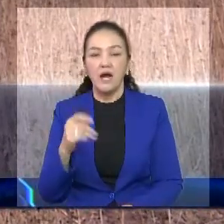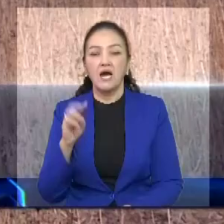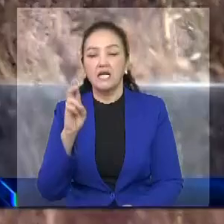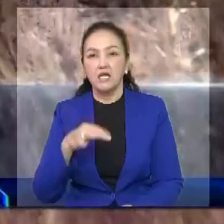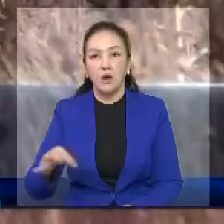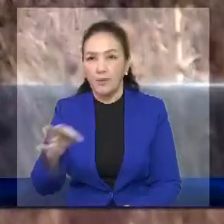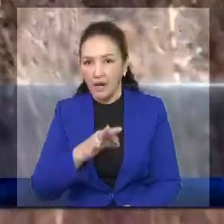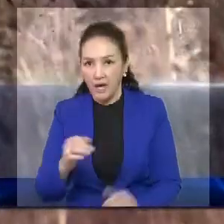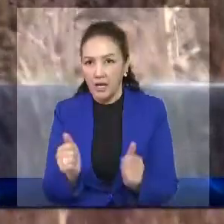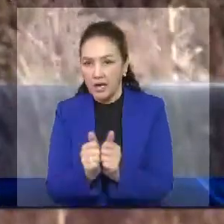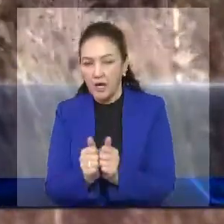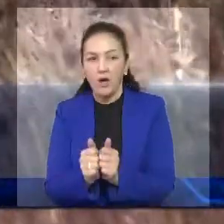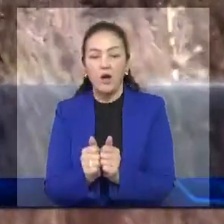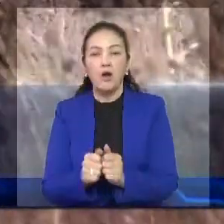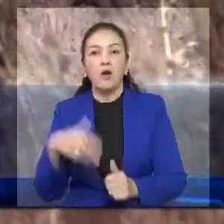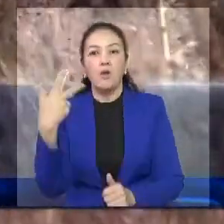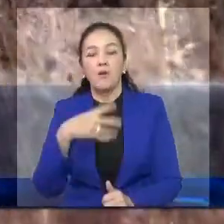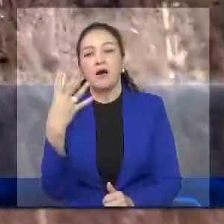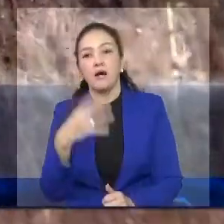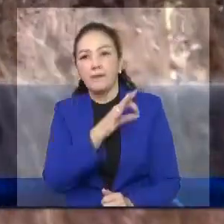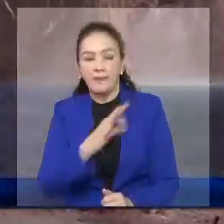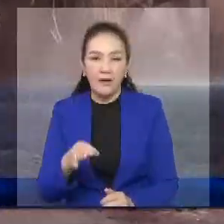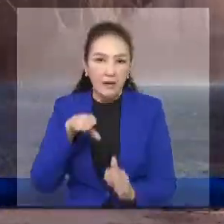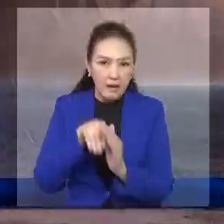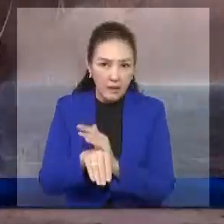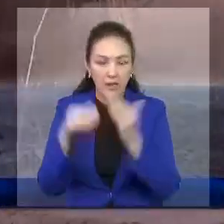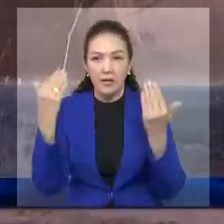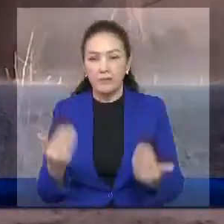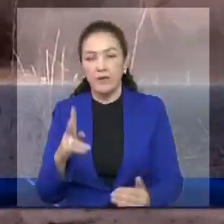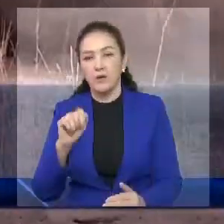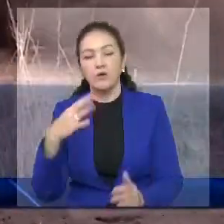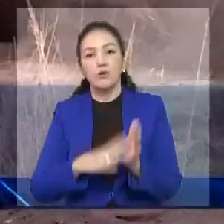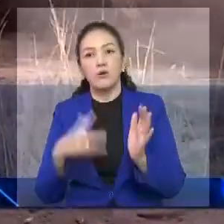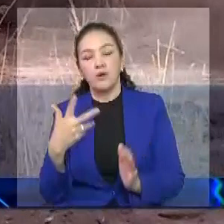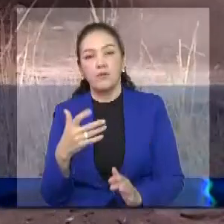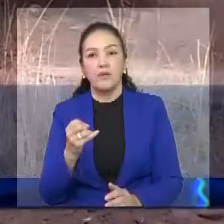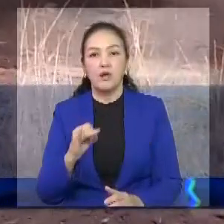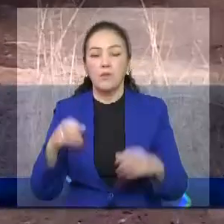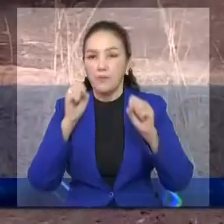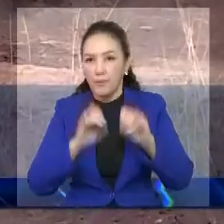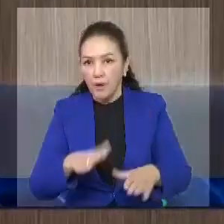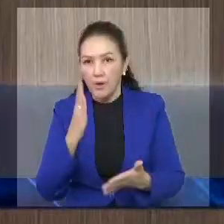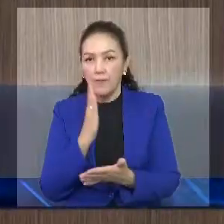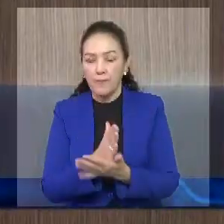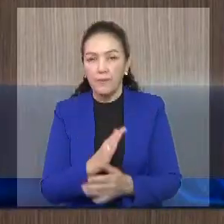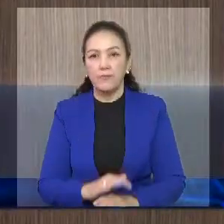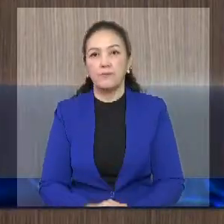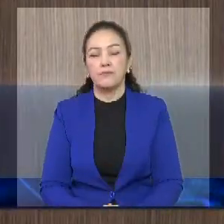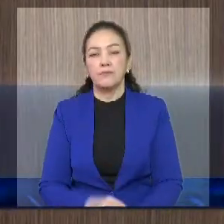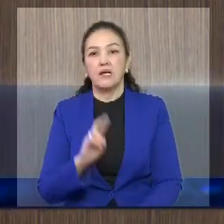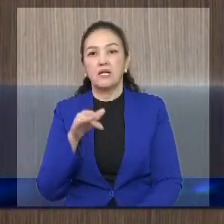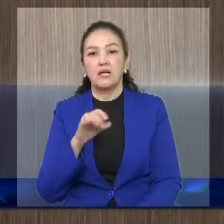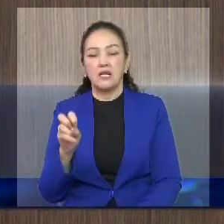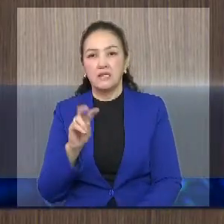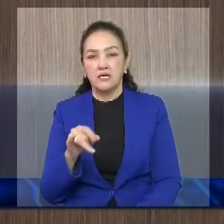Қарғалы аудандарының аумағының шамамен 30-40% кіреді. Қазіргі уақытта 293 стихиялық қоқыс үйіндісі бар. Қарғалы